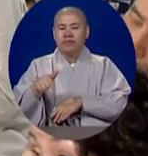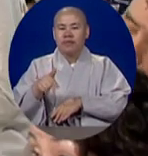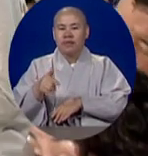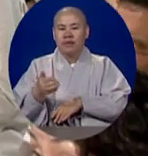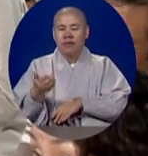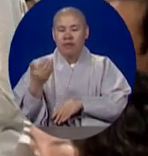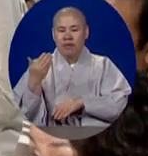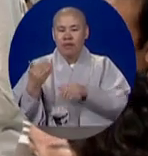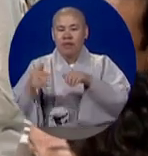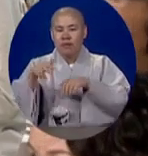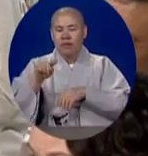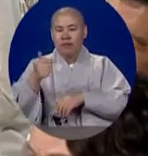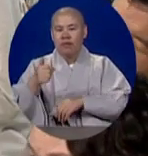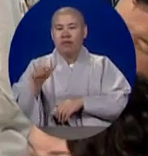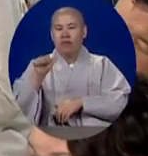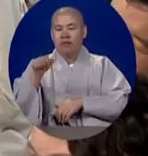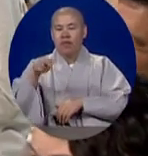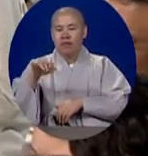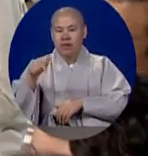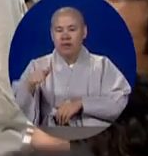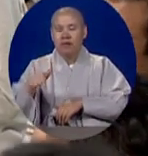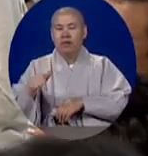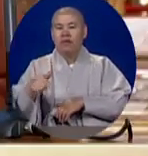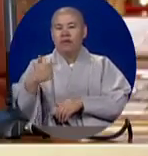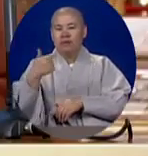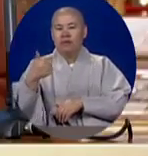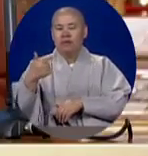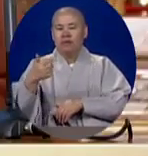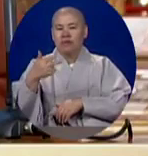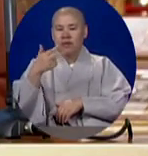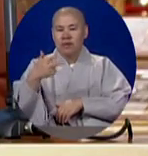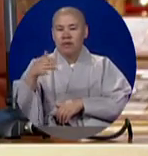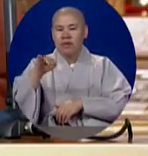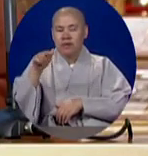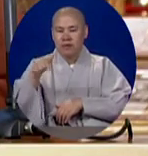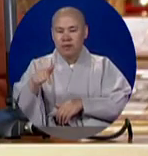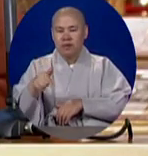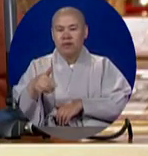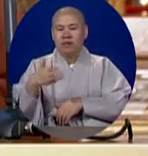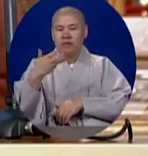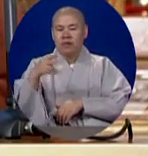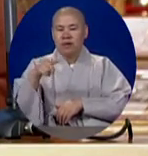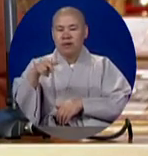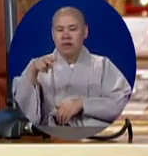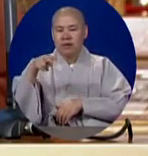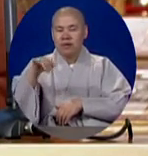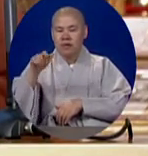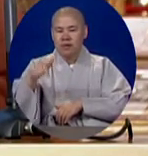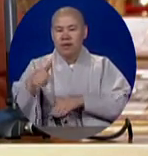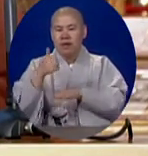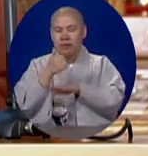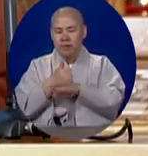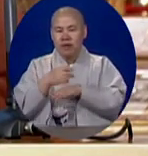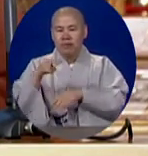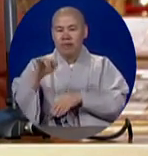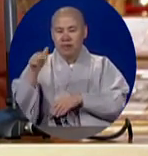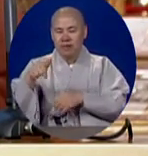전오식, 제6식, 제7식, 제8식. 이게 이제 마지막 식자의